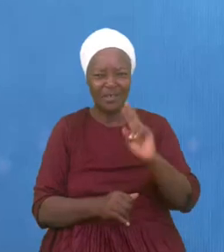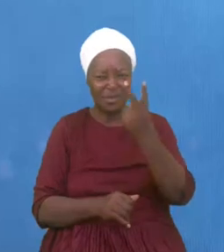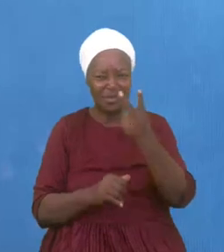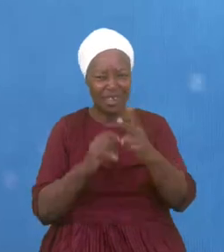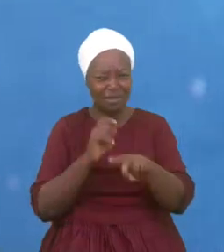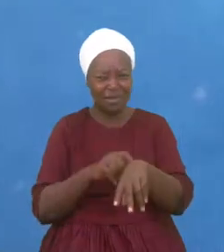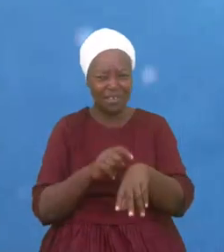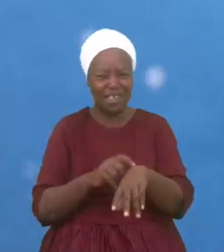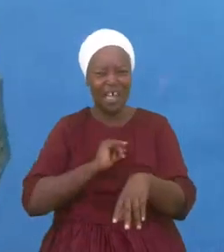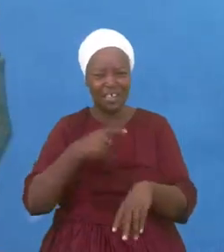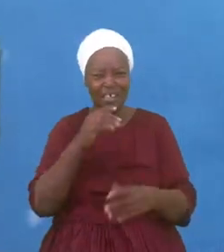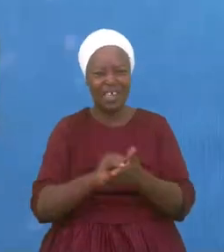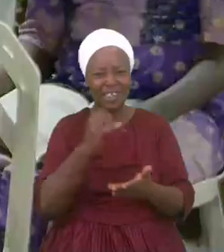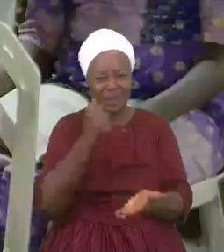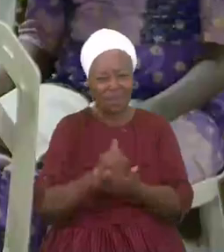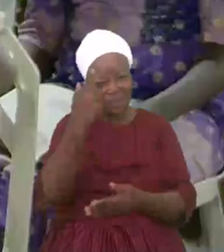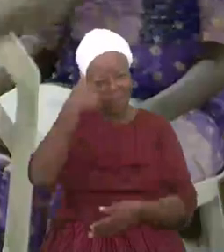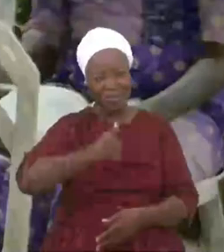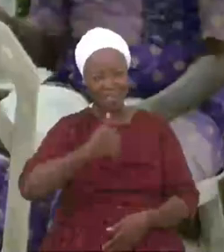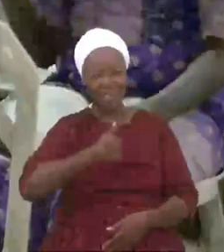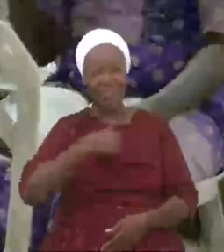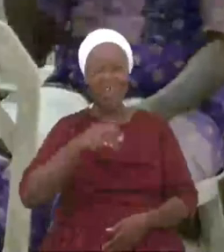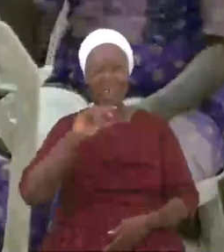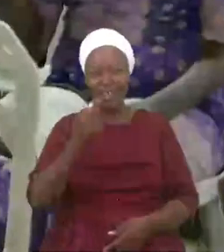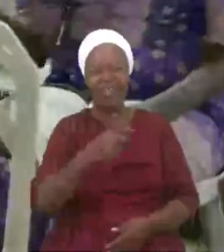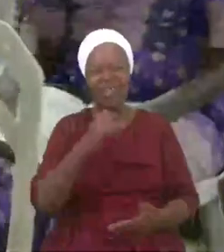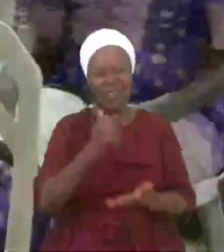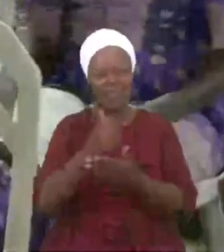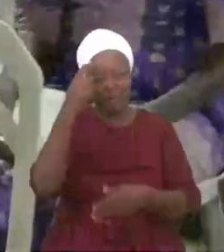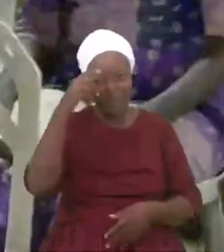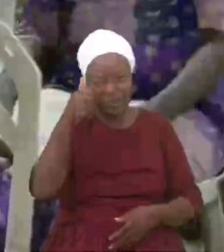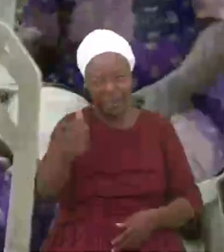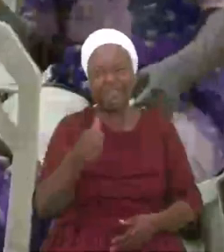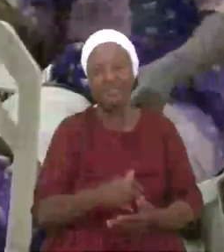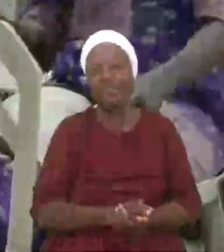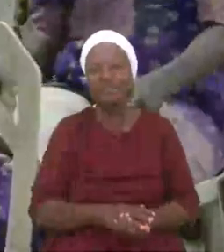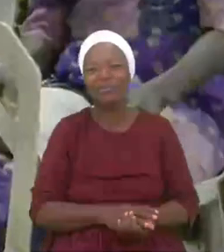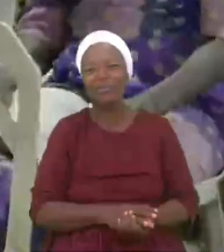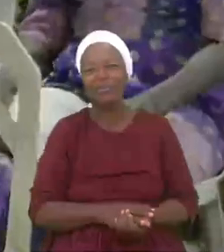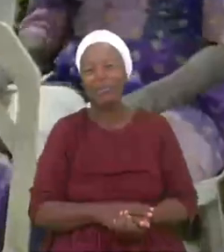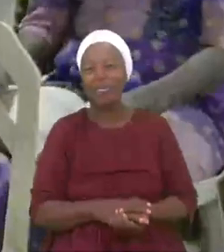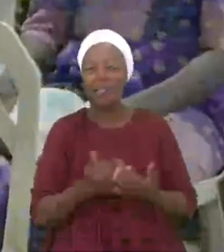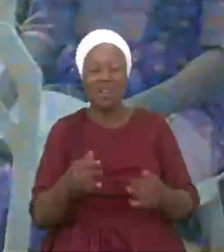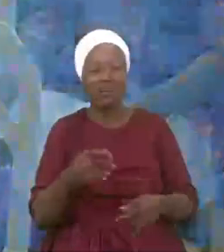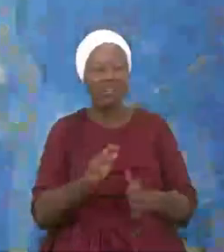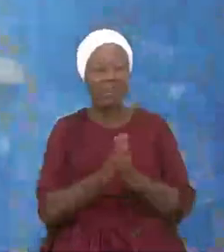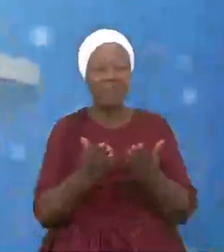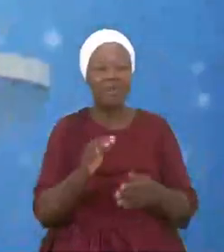pourquoi je dis cela deux fois j'ai dit un pour moi et l'autre pour vous